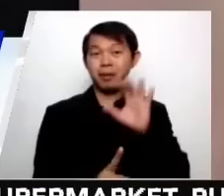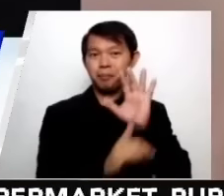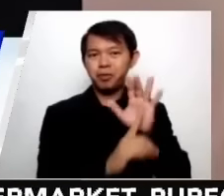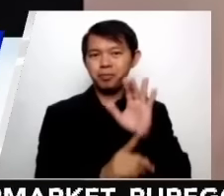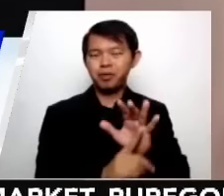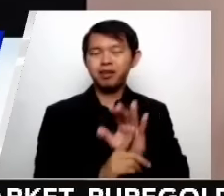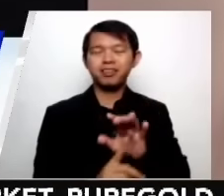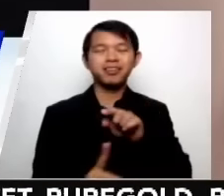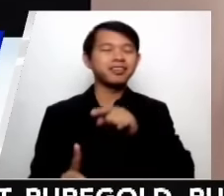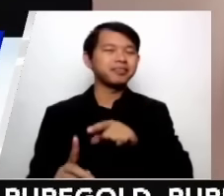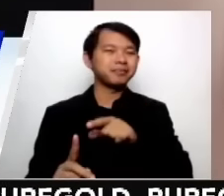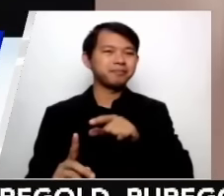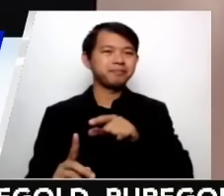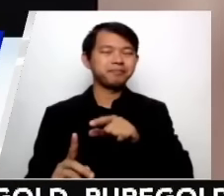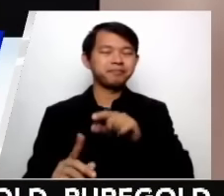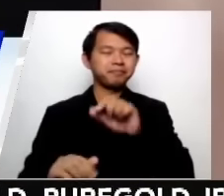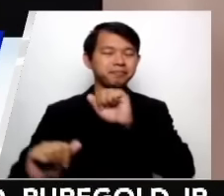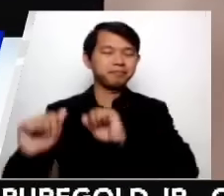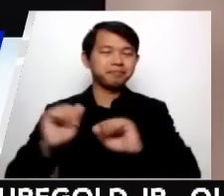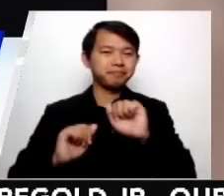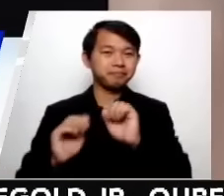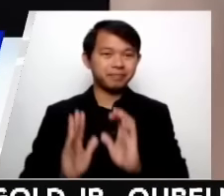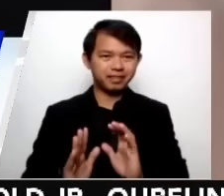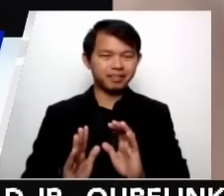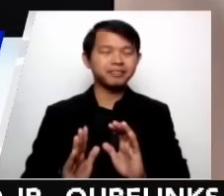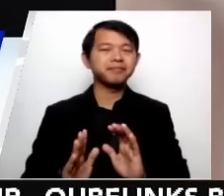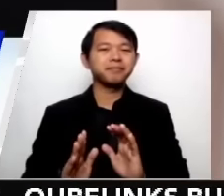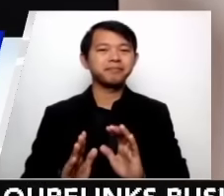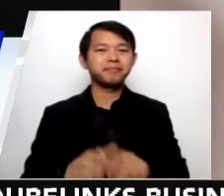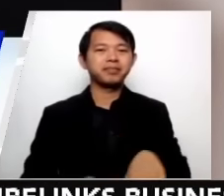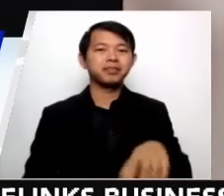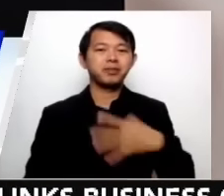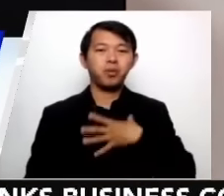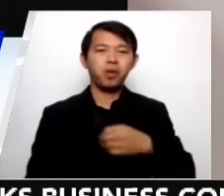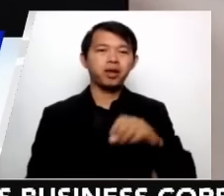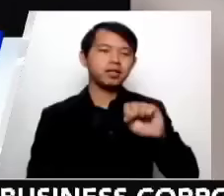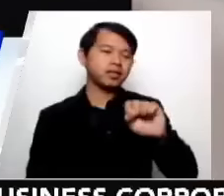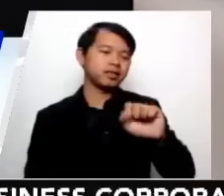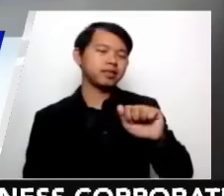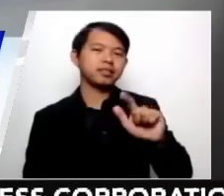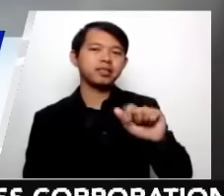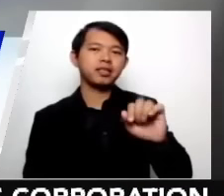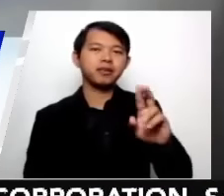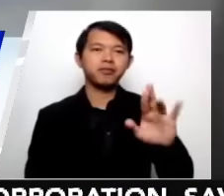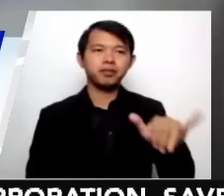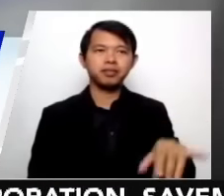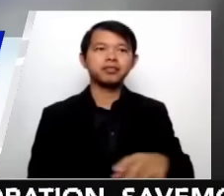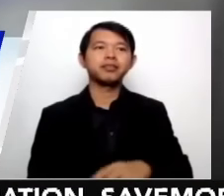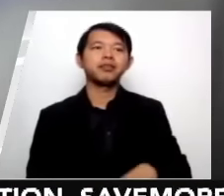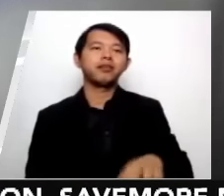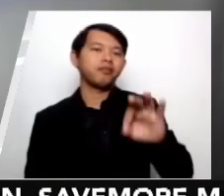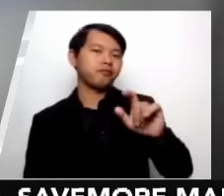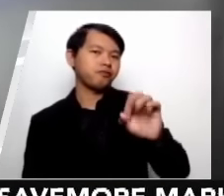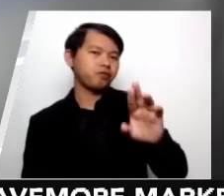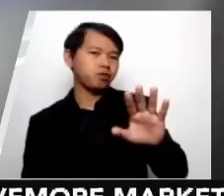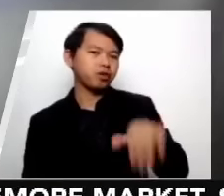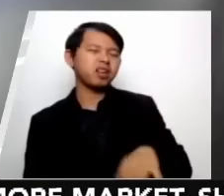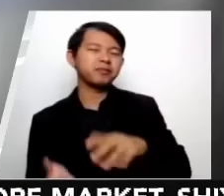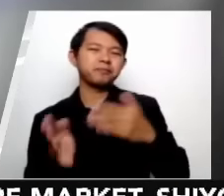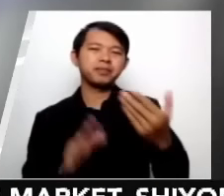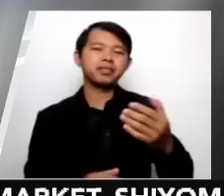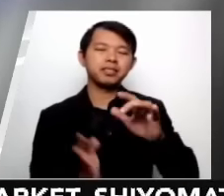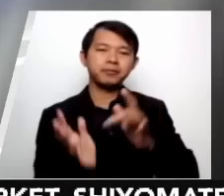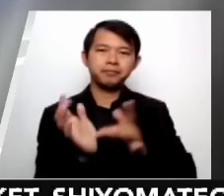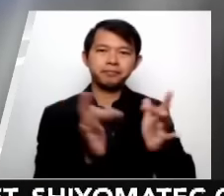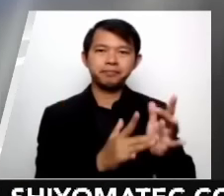ang kanyang pagganap sa mga pelikulang White Slavery, Floor Contemplation, at Patay na si Jesus. Nakatakdang